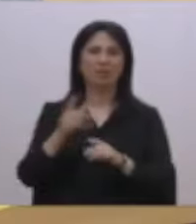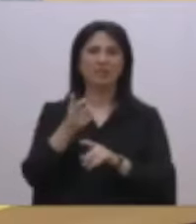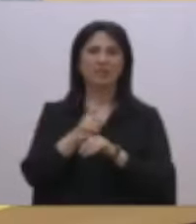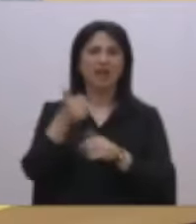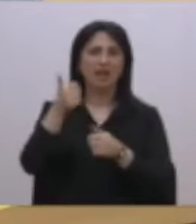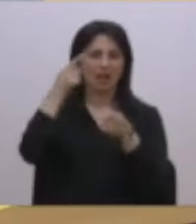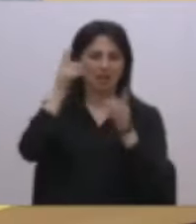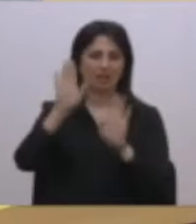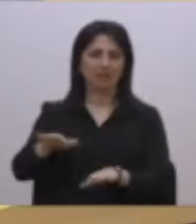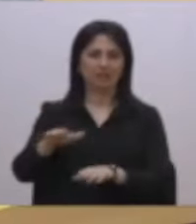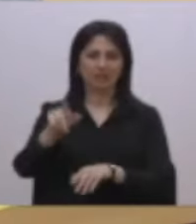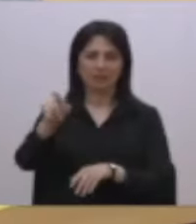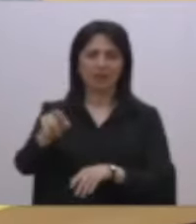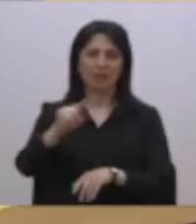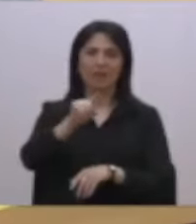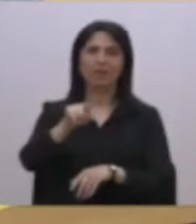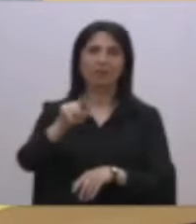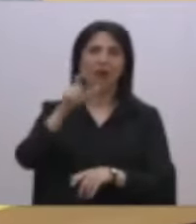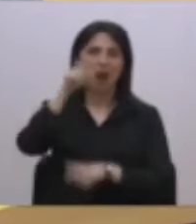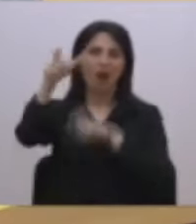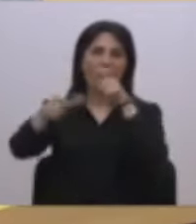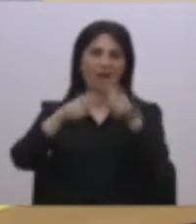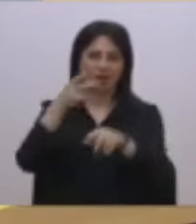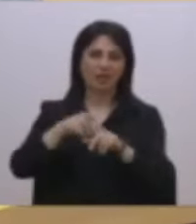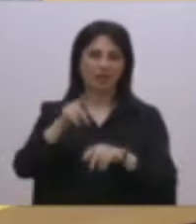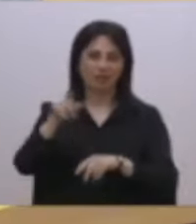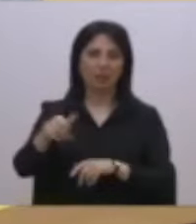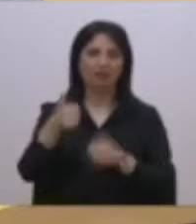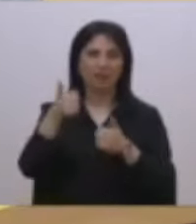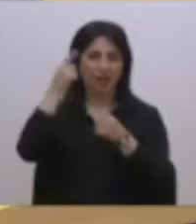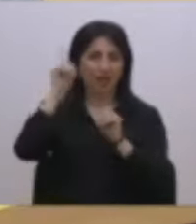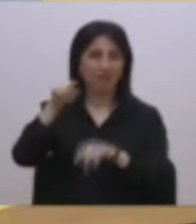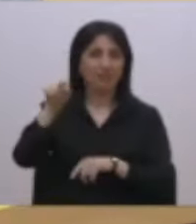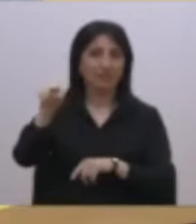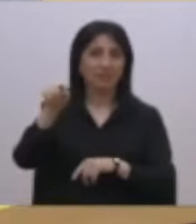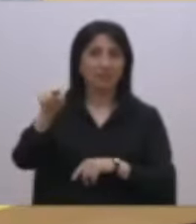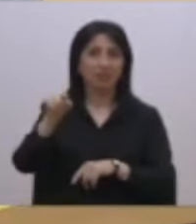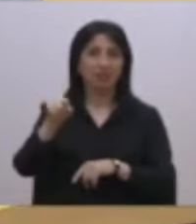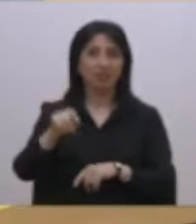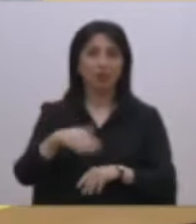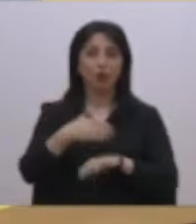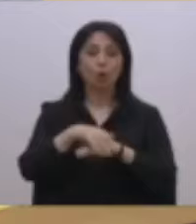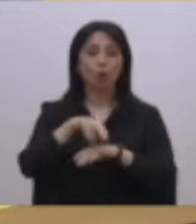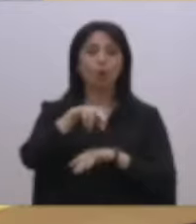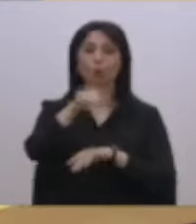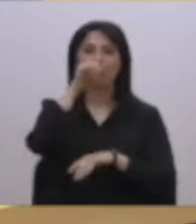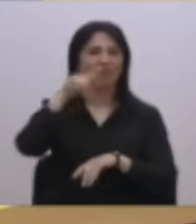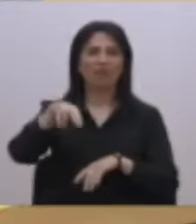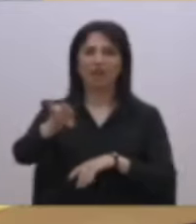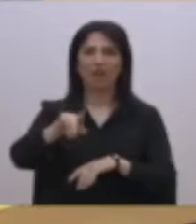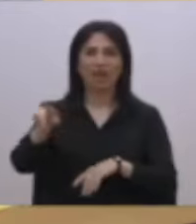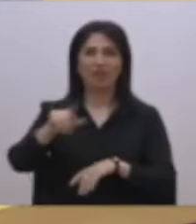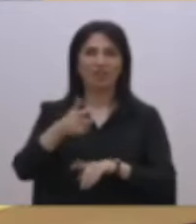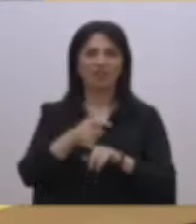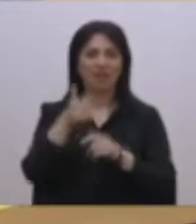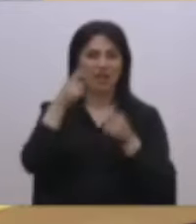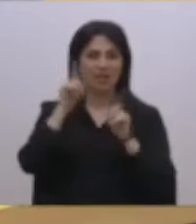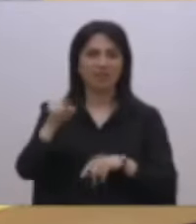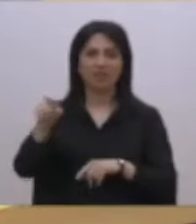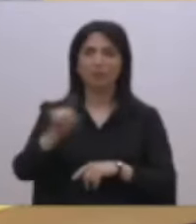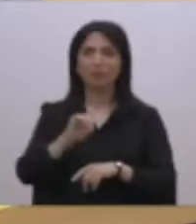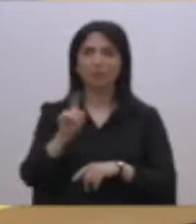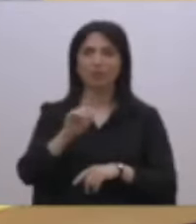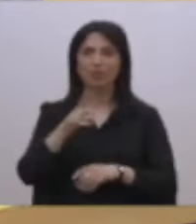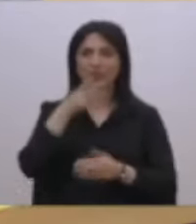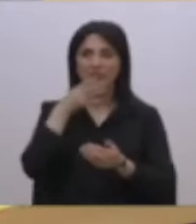ძალიან კარგად იცის ამან და იმიტომ ღრიალებს. ძალიან კარგად იცის, რომ ქუჩაში ვერ გავა. ძალიან კარგად იცის,